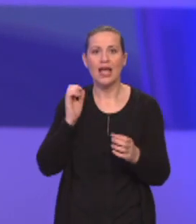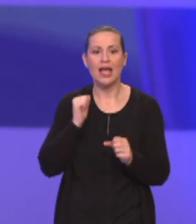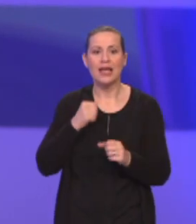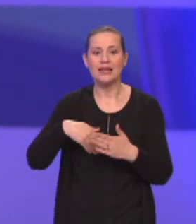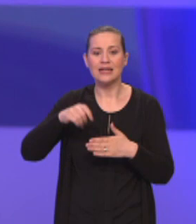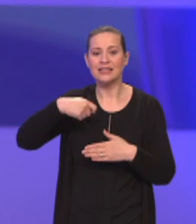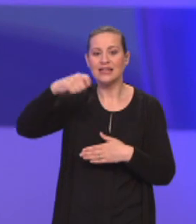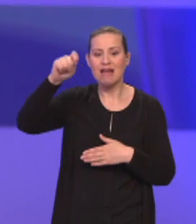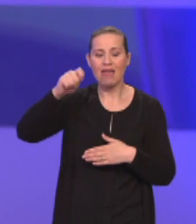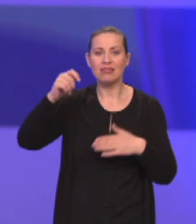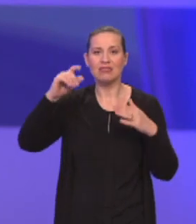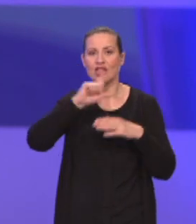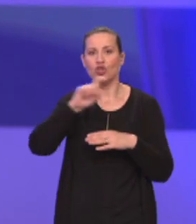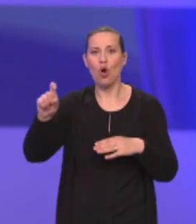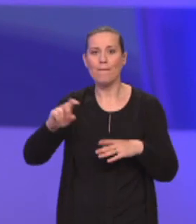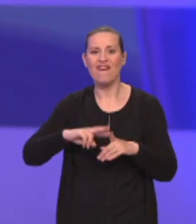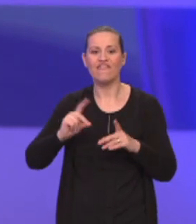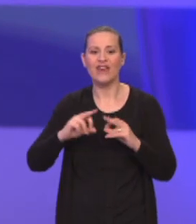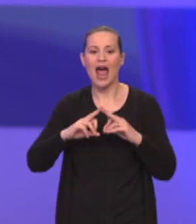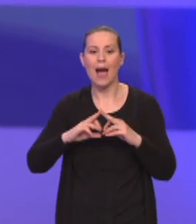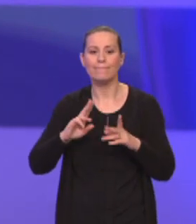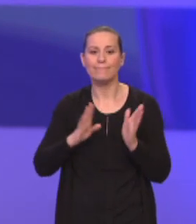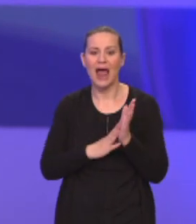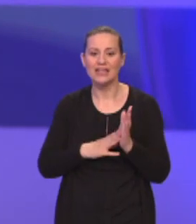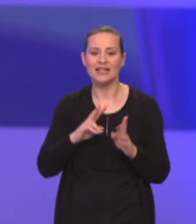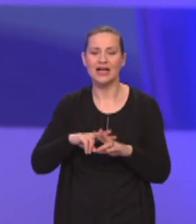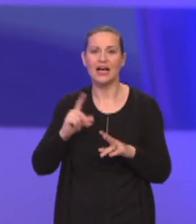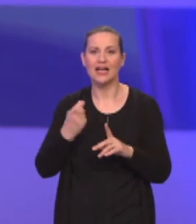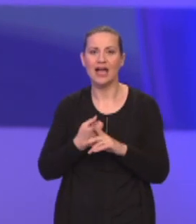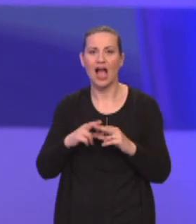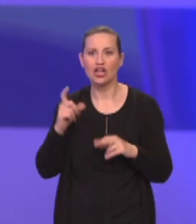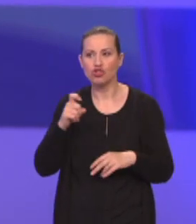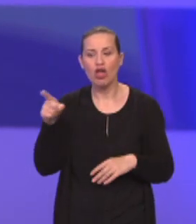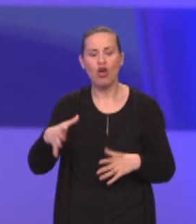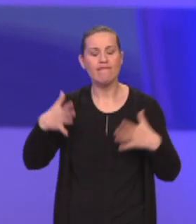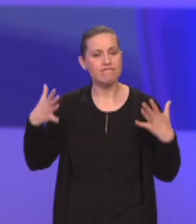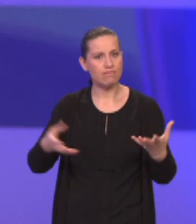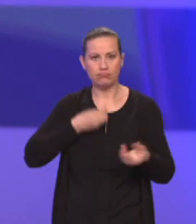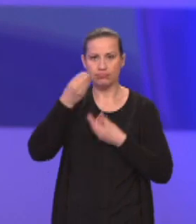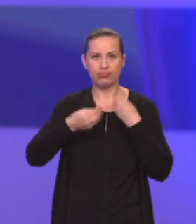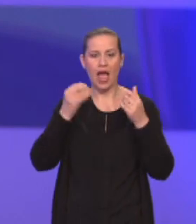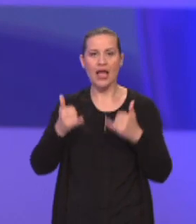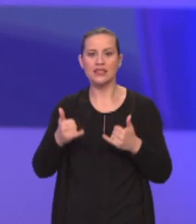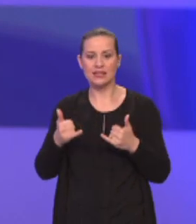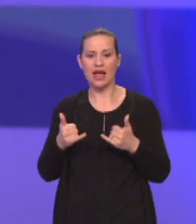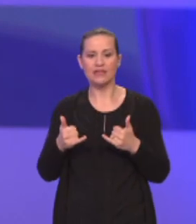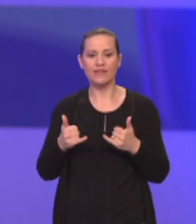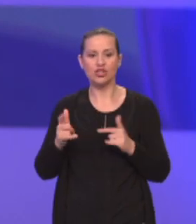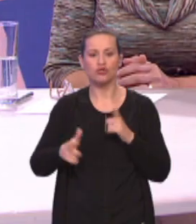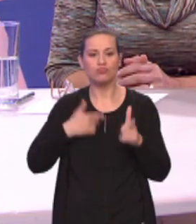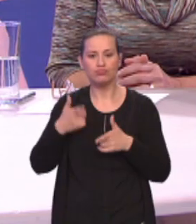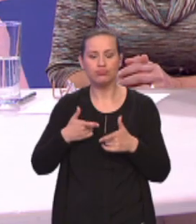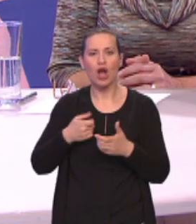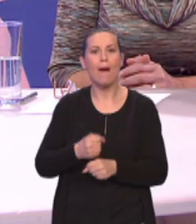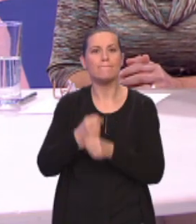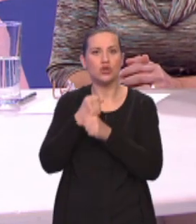Hrkać. Dom Fra Mladen Hrkać je jedna uistinu velika priča koja već sada uživa jako veliku podršku